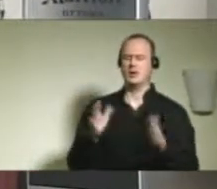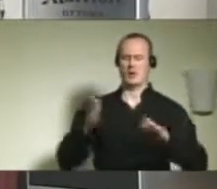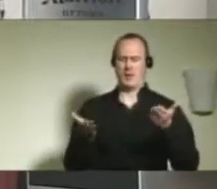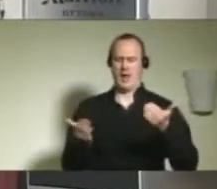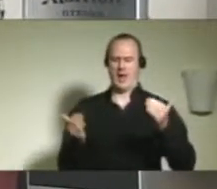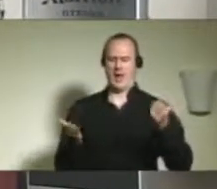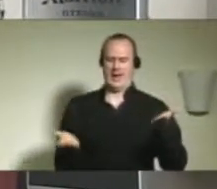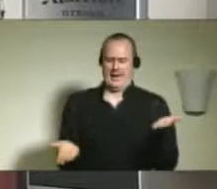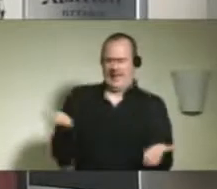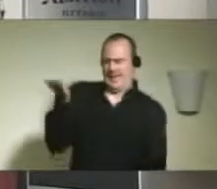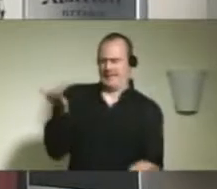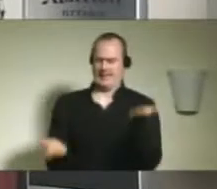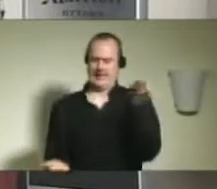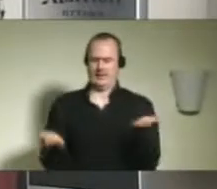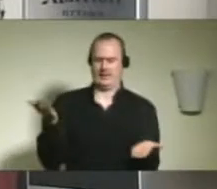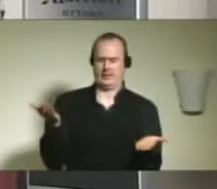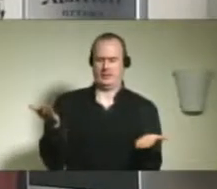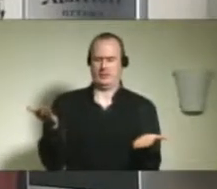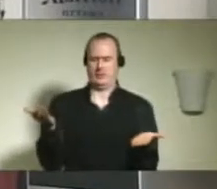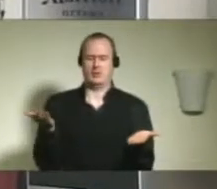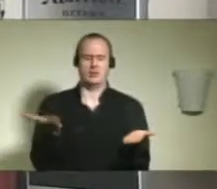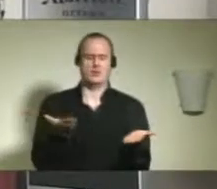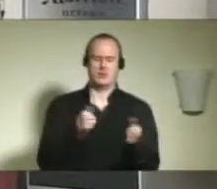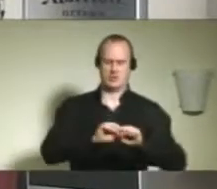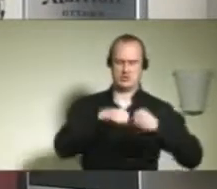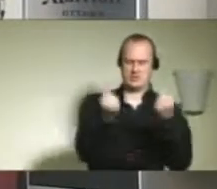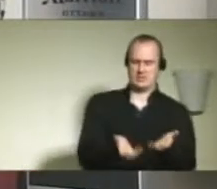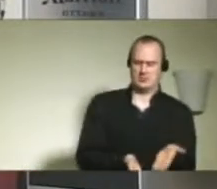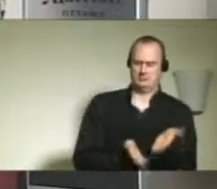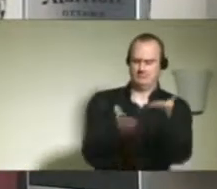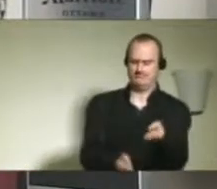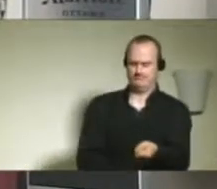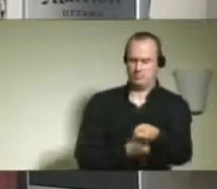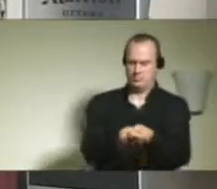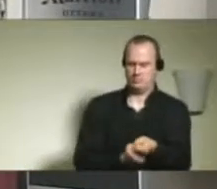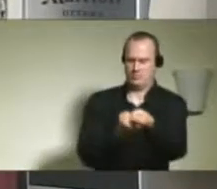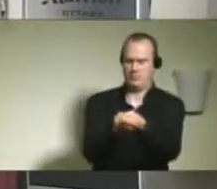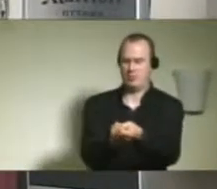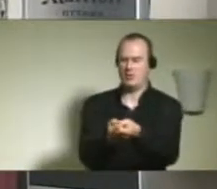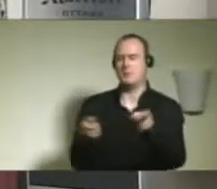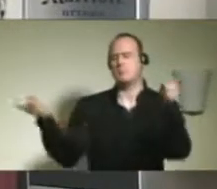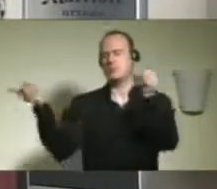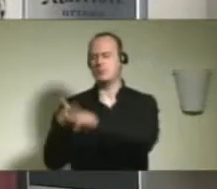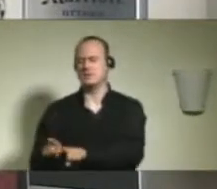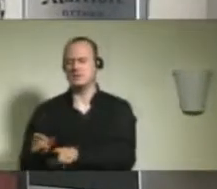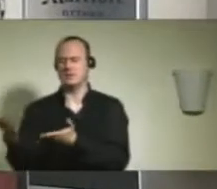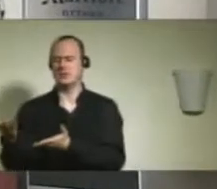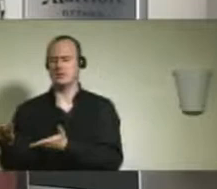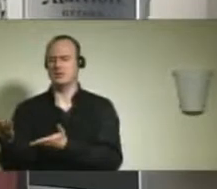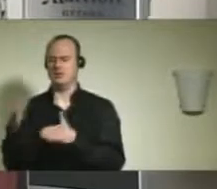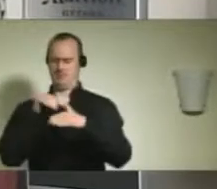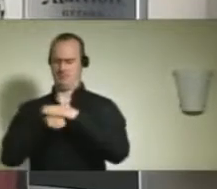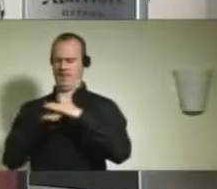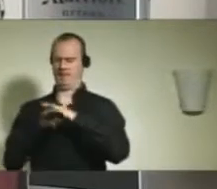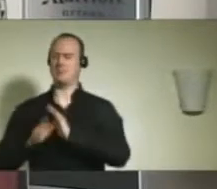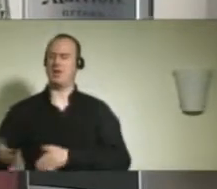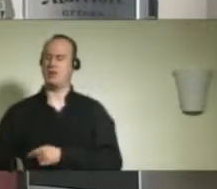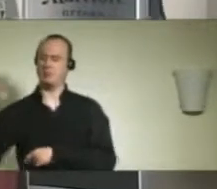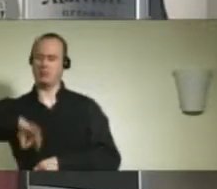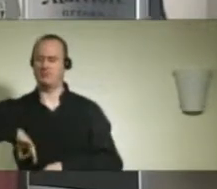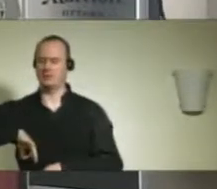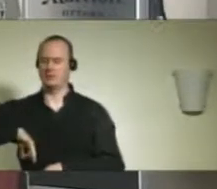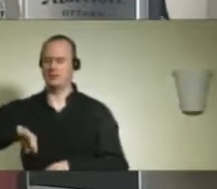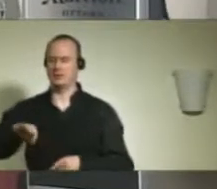côté banque-profit? Comment vous balancez les deux, d'une certaine façon, en termes de